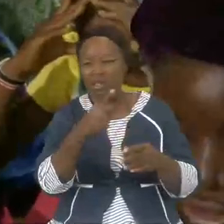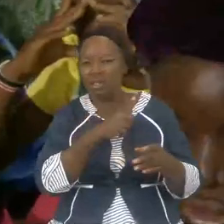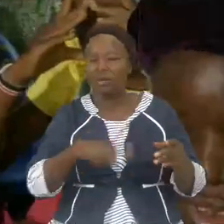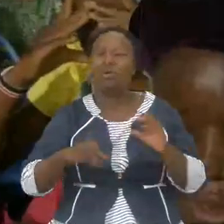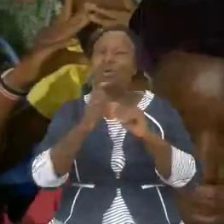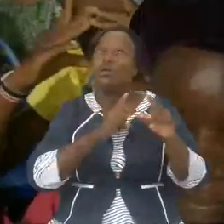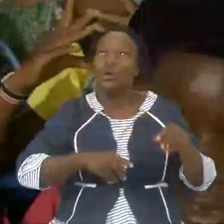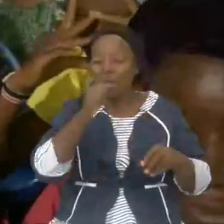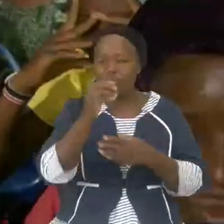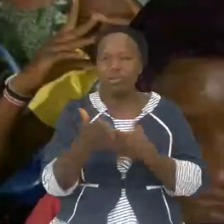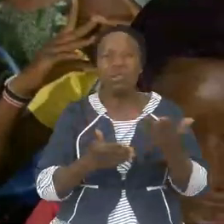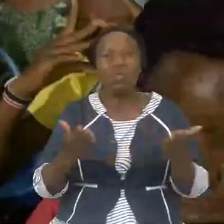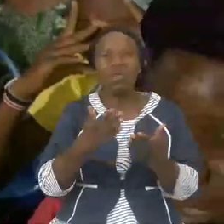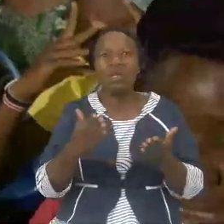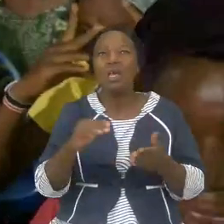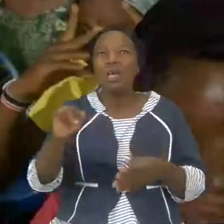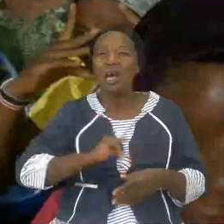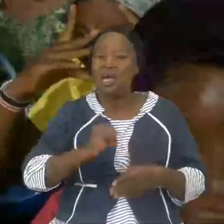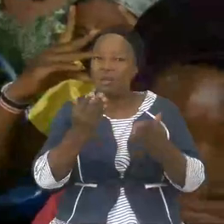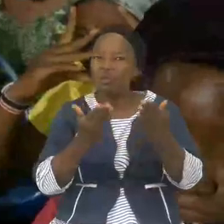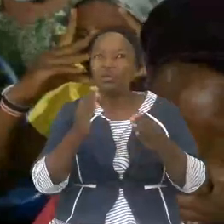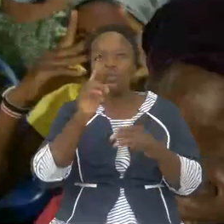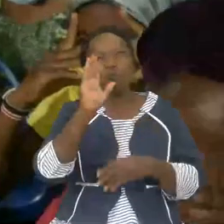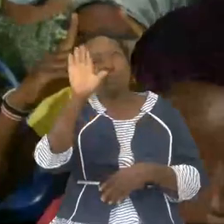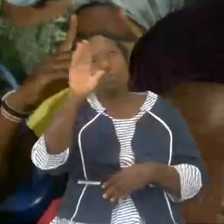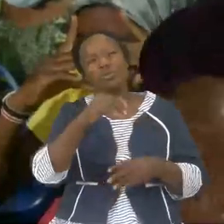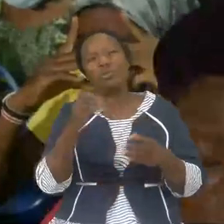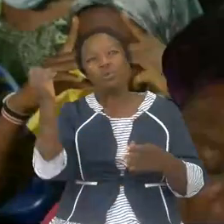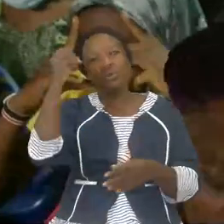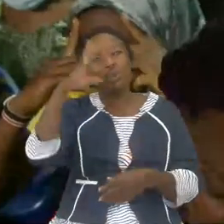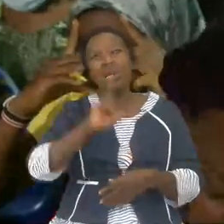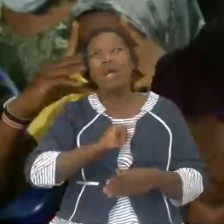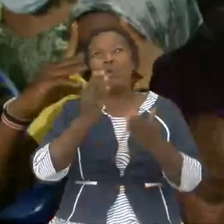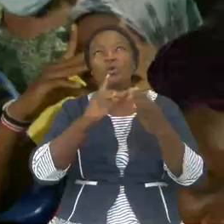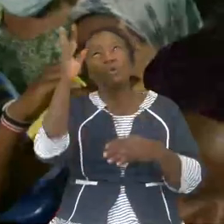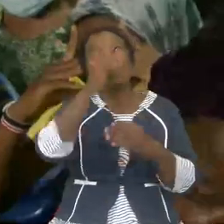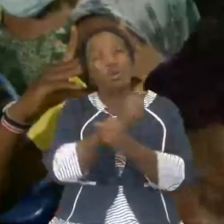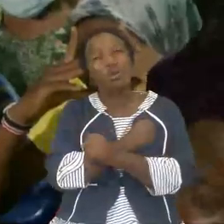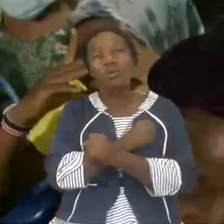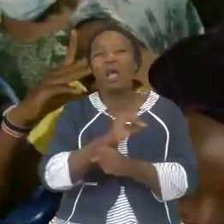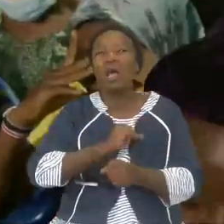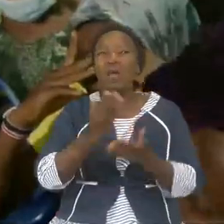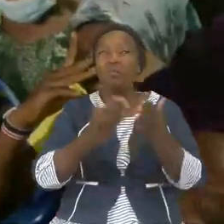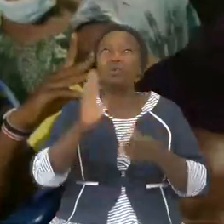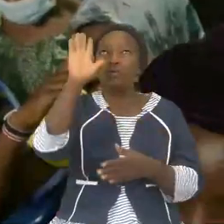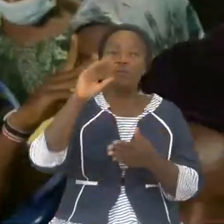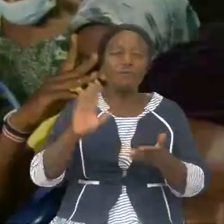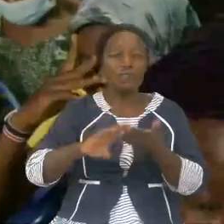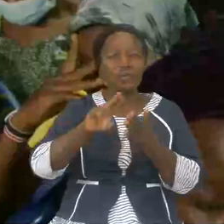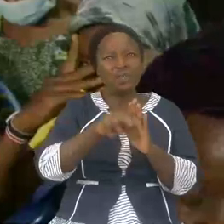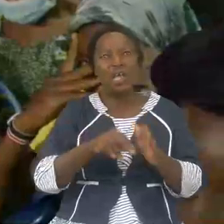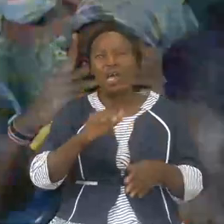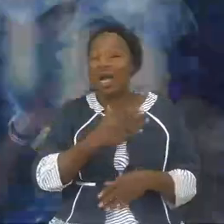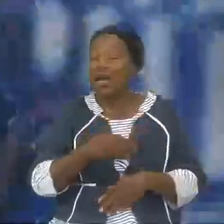Seigneur, je suis ici. Je veux ta grâce. Je veux ton amour. Je veux ton